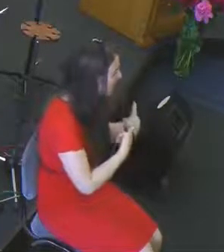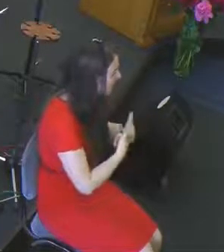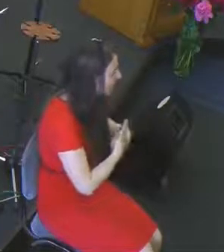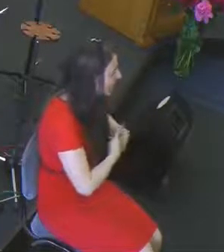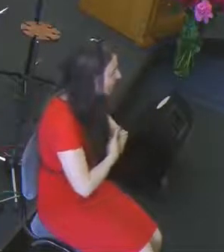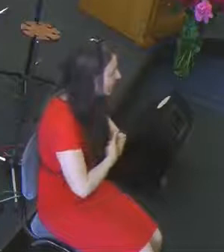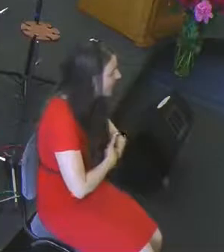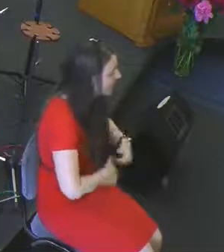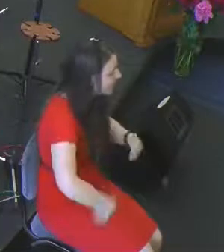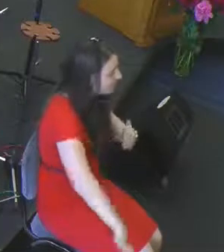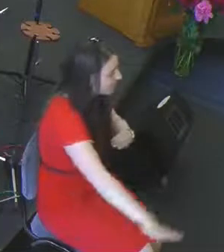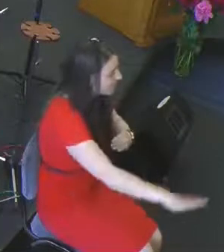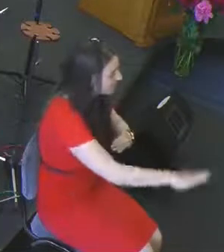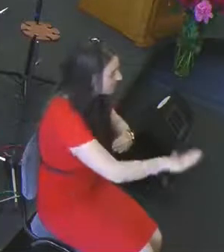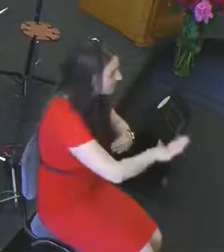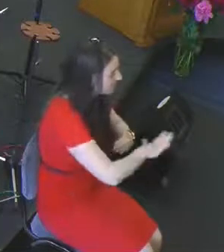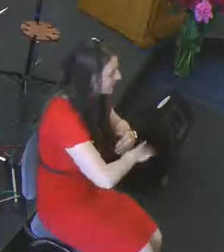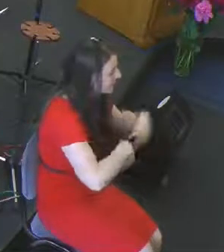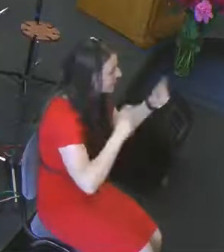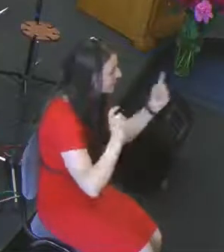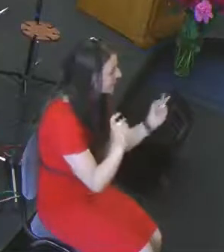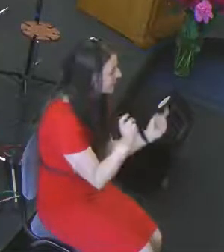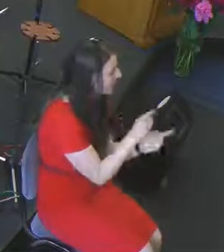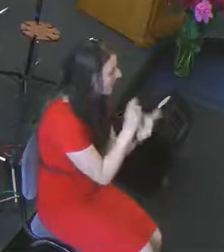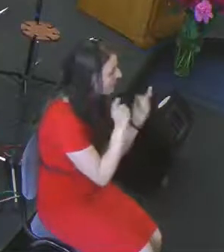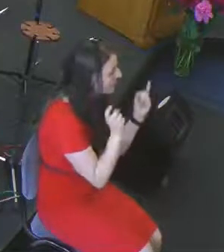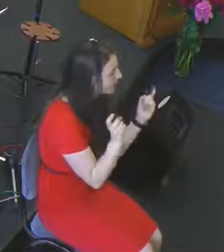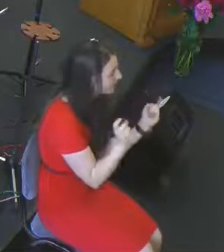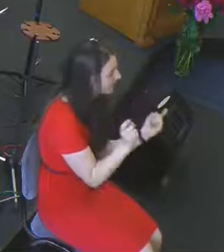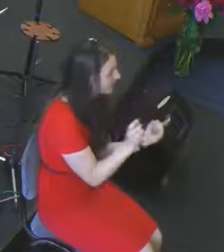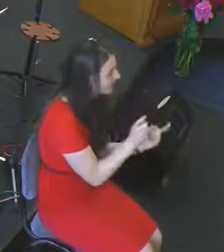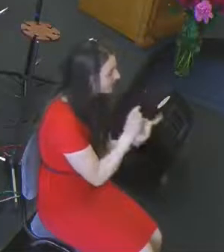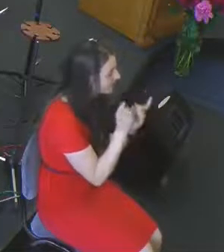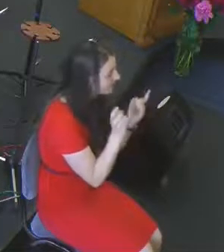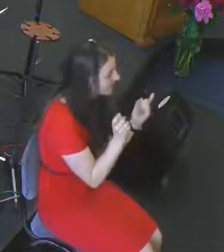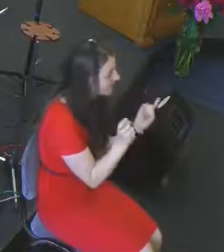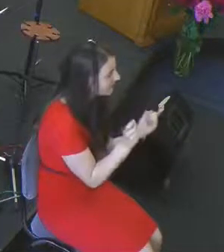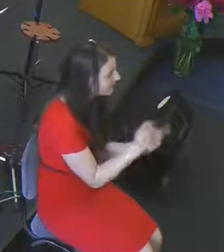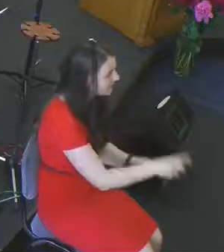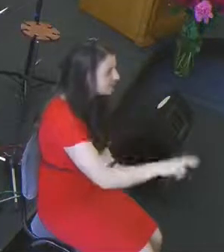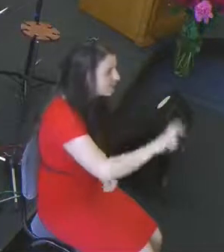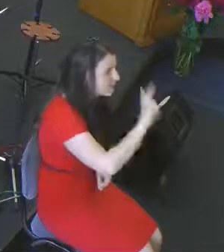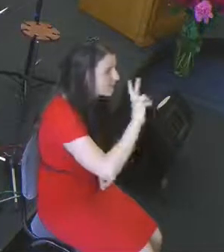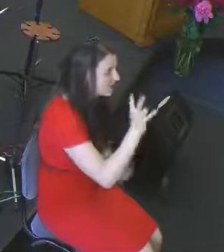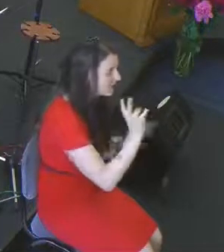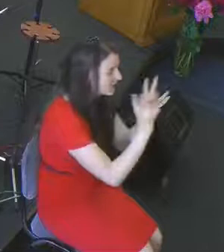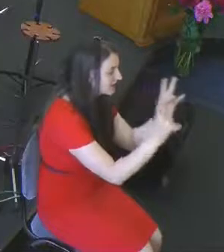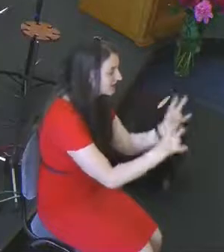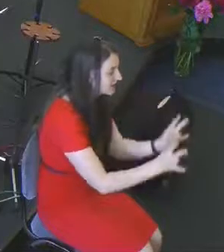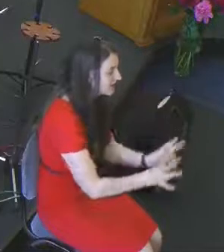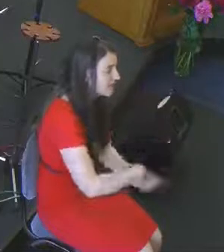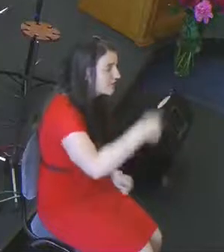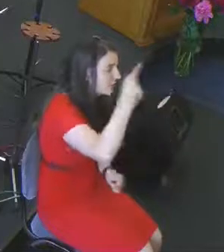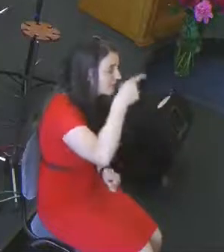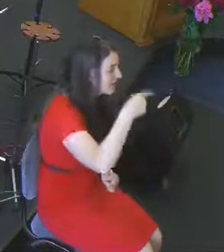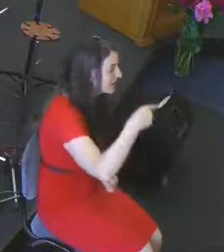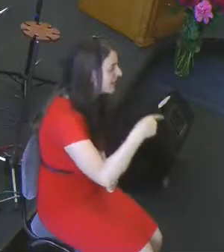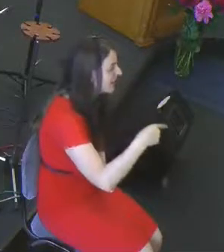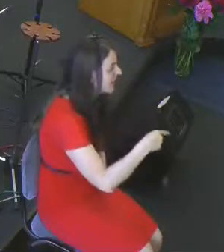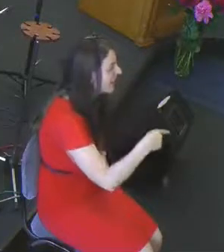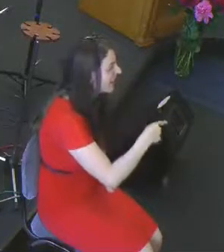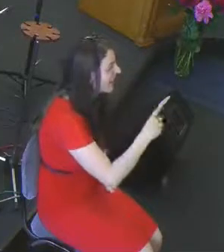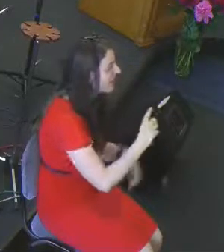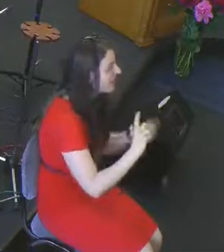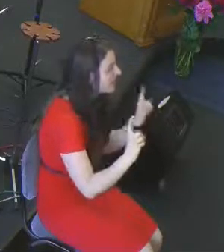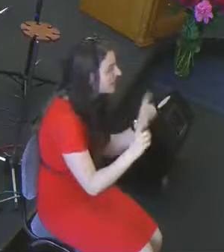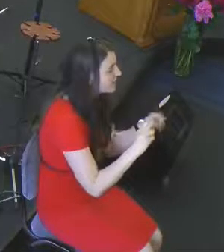втомилось воно у земній боротьбі, мов ніжне